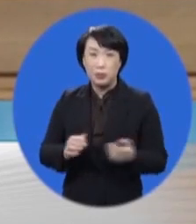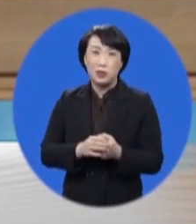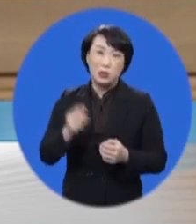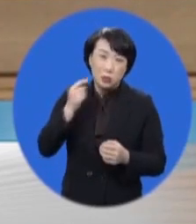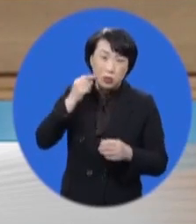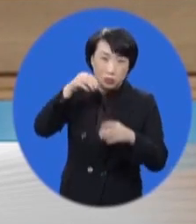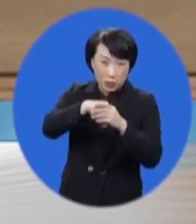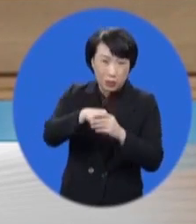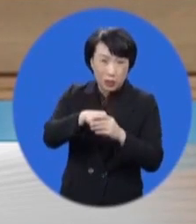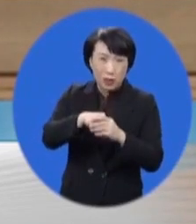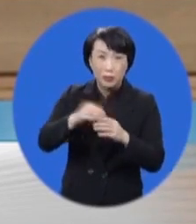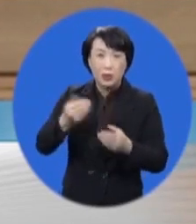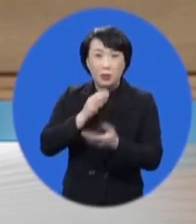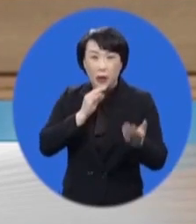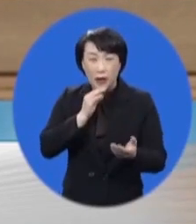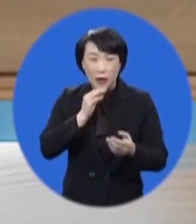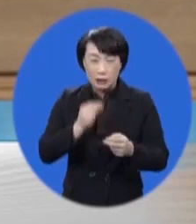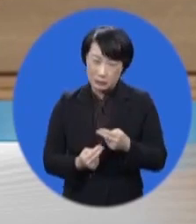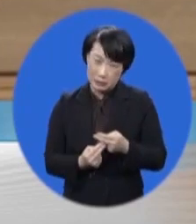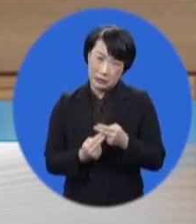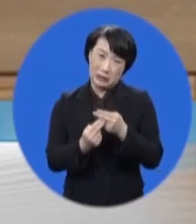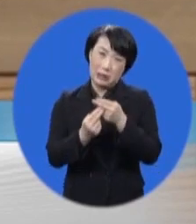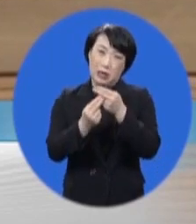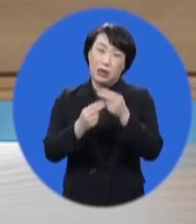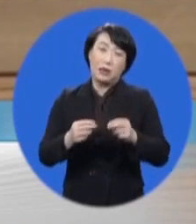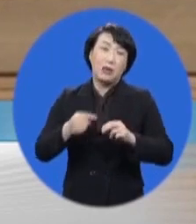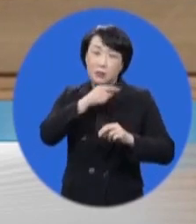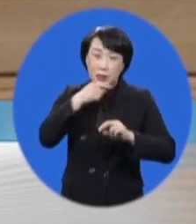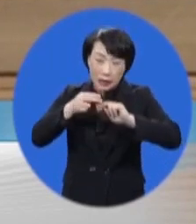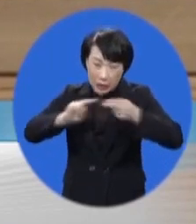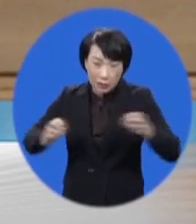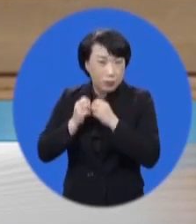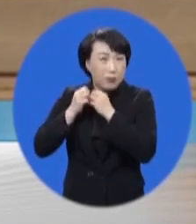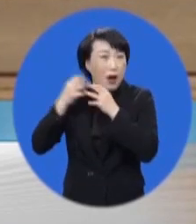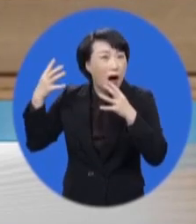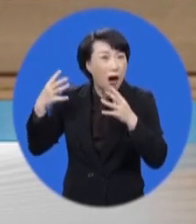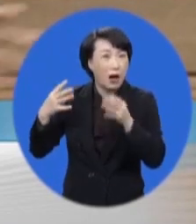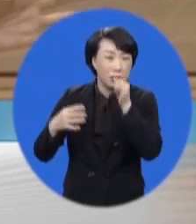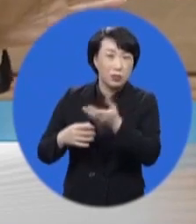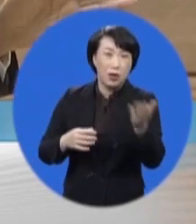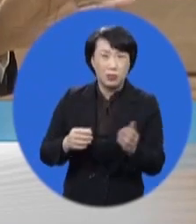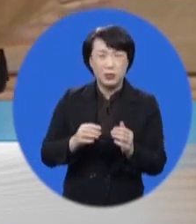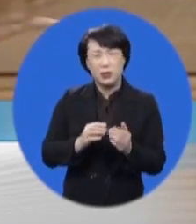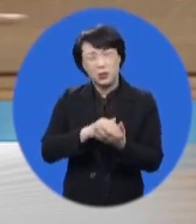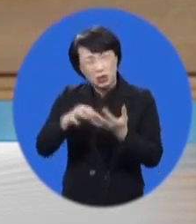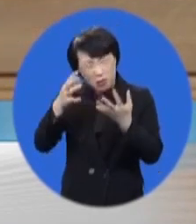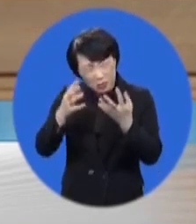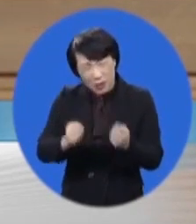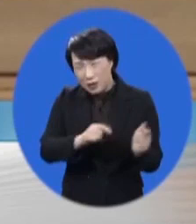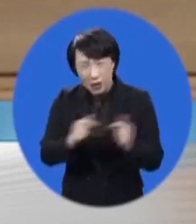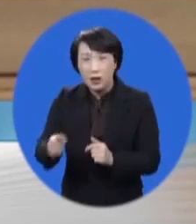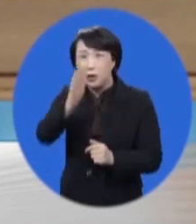독체가 들어가서 그것들이 그냥 쌓이고 쌓여서 동맥 경화도 되고 뭐